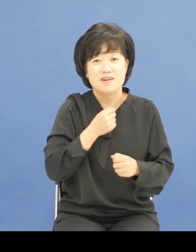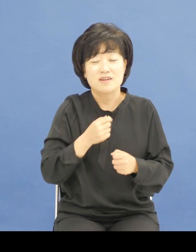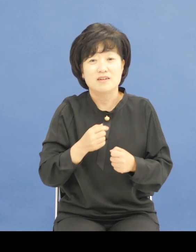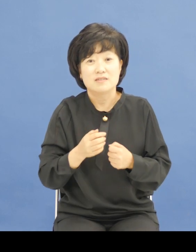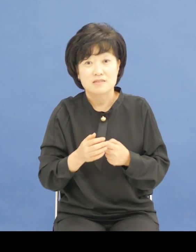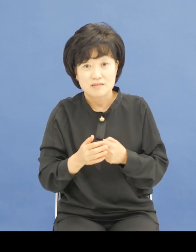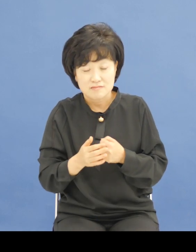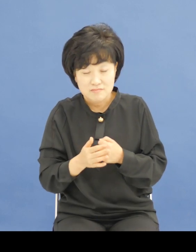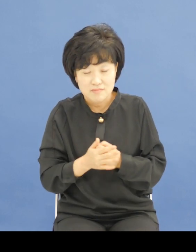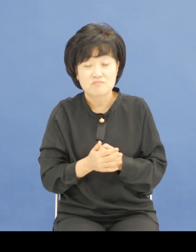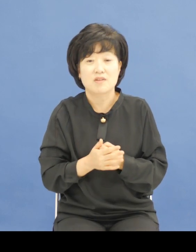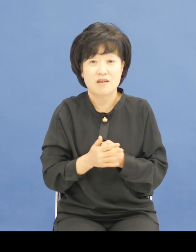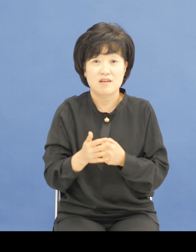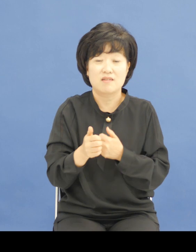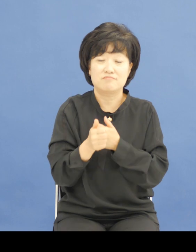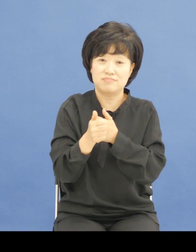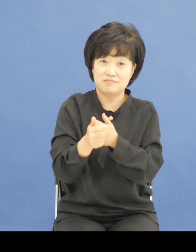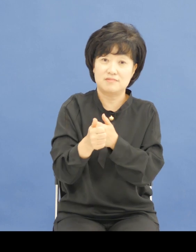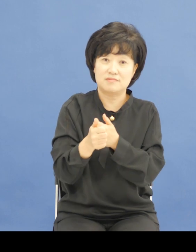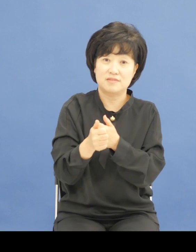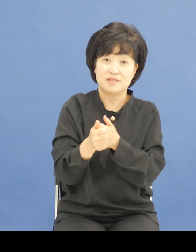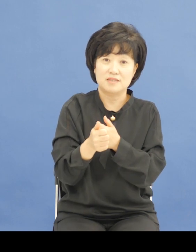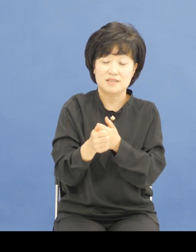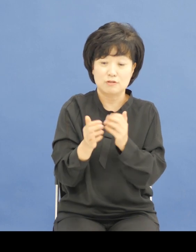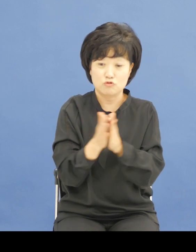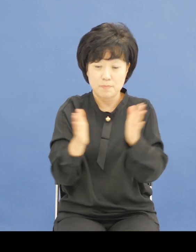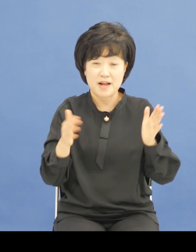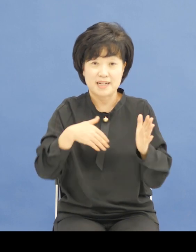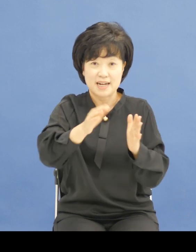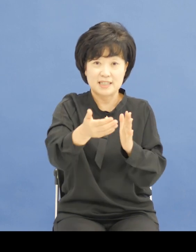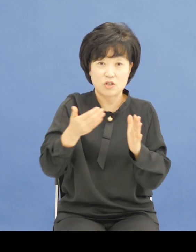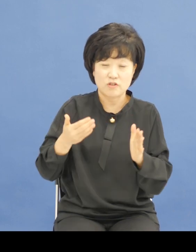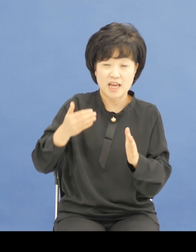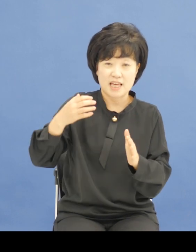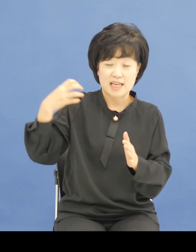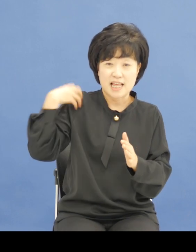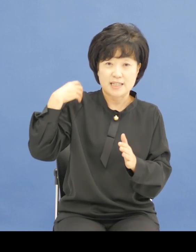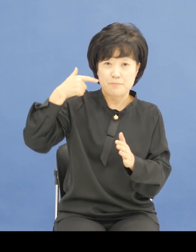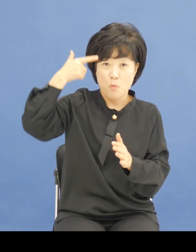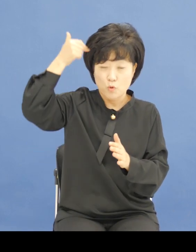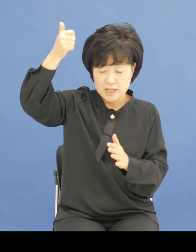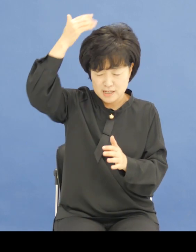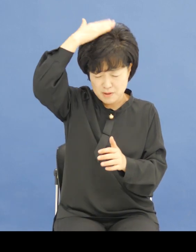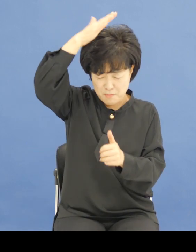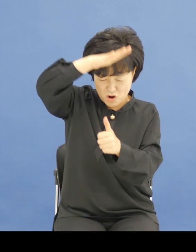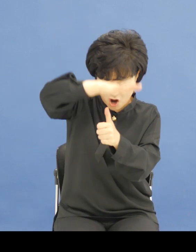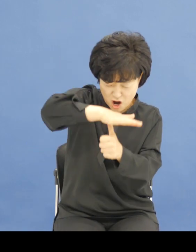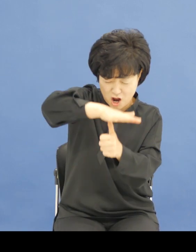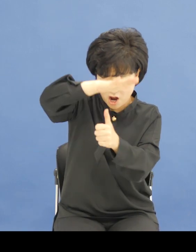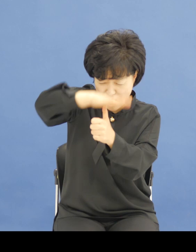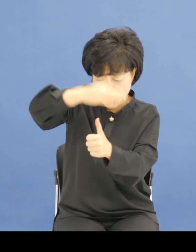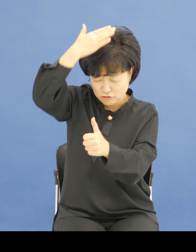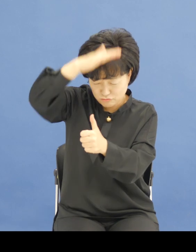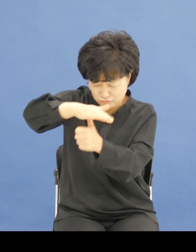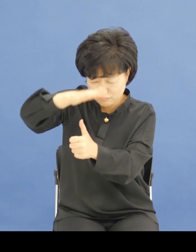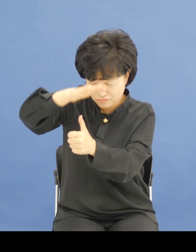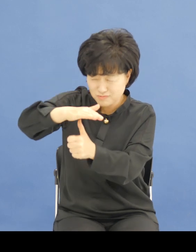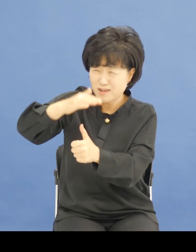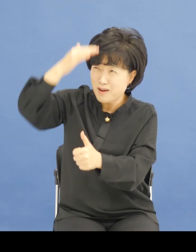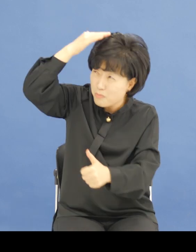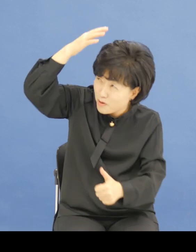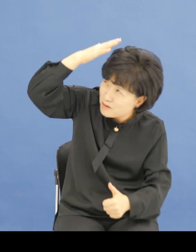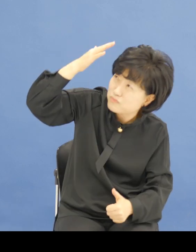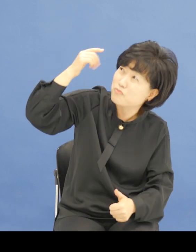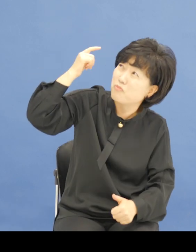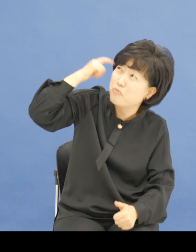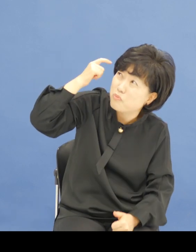뭐 그래서 이제 뭐 출발하기 전에 우리 담임 목사님이랑 막 머리다가 누르면서 안수 기도 넣으는데 막 머리